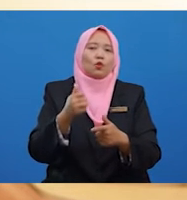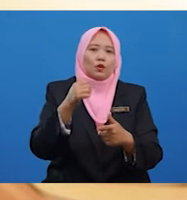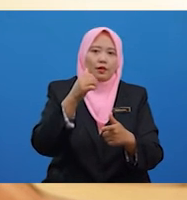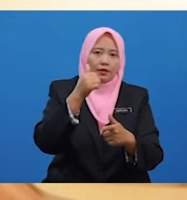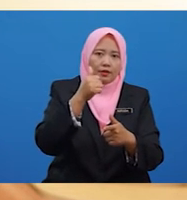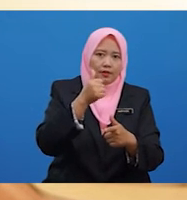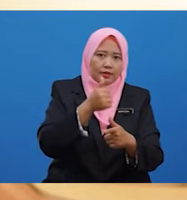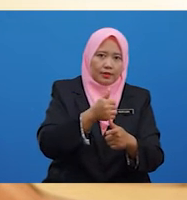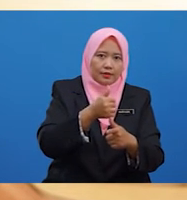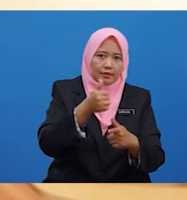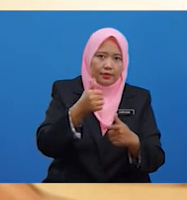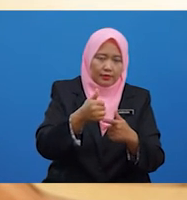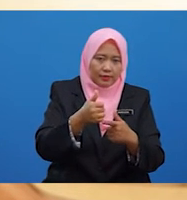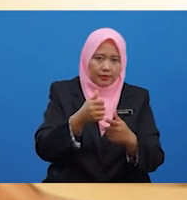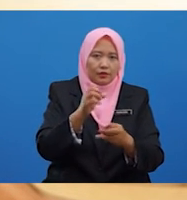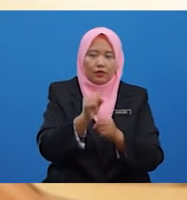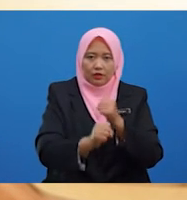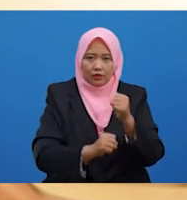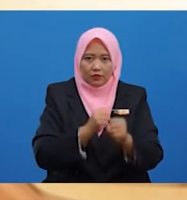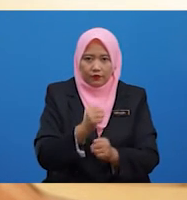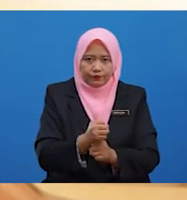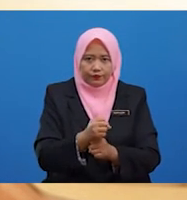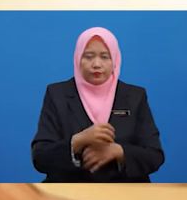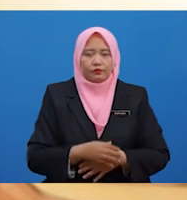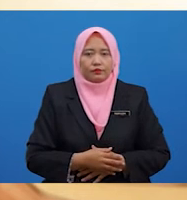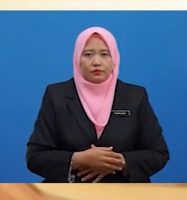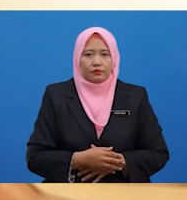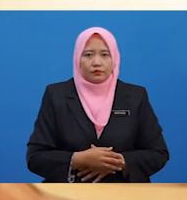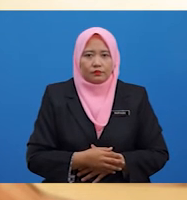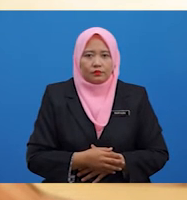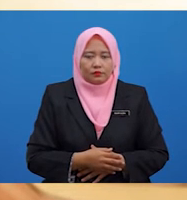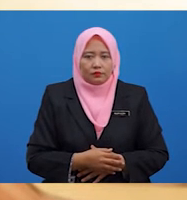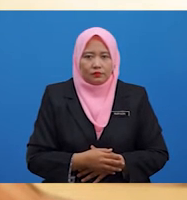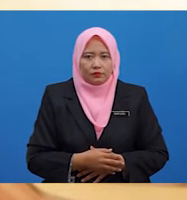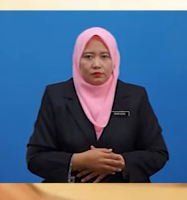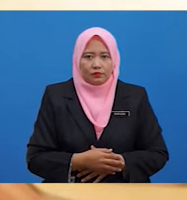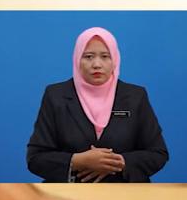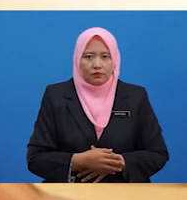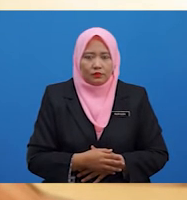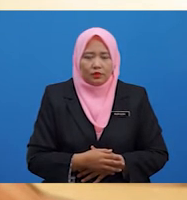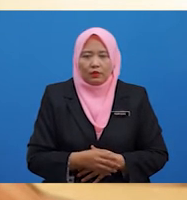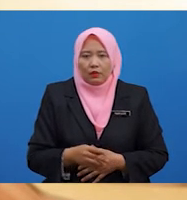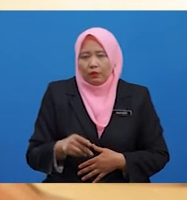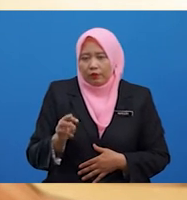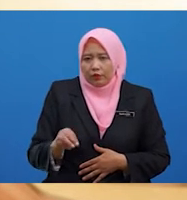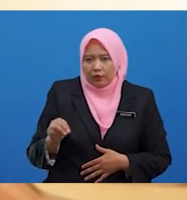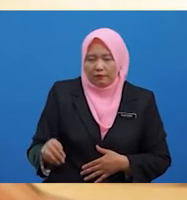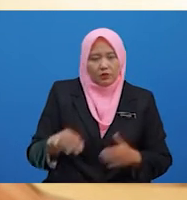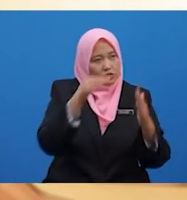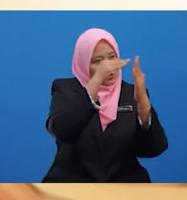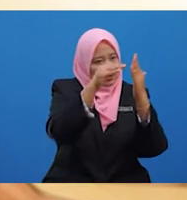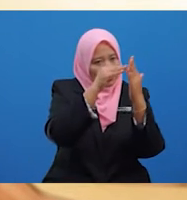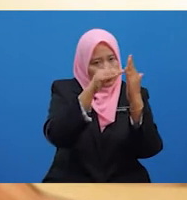sahaja yang perlu dikemukakan dalam jawapan. Pelajar perlu